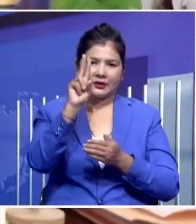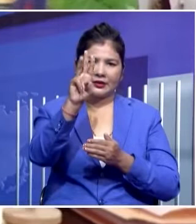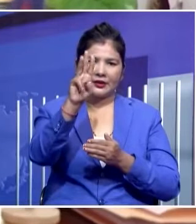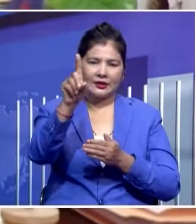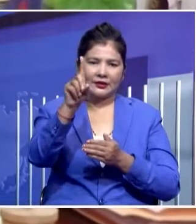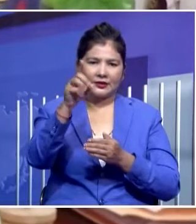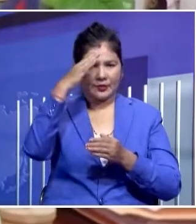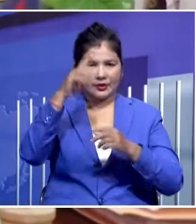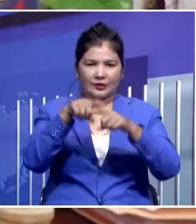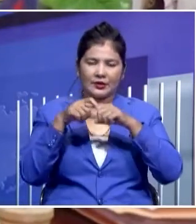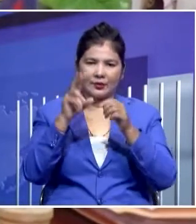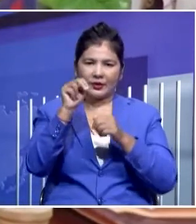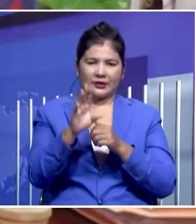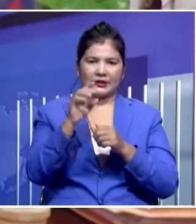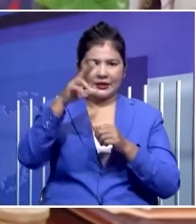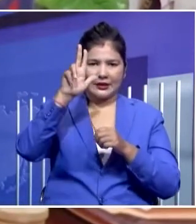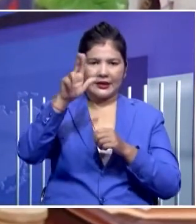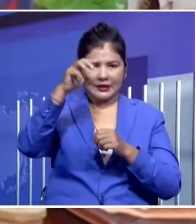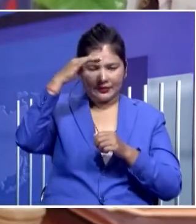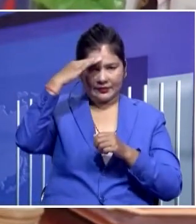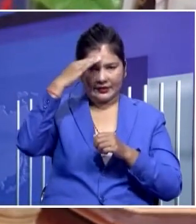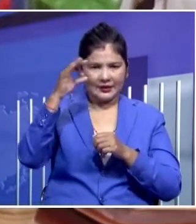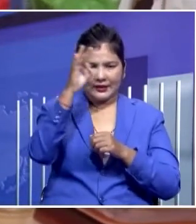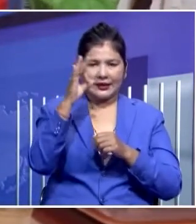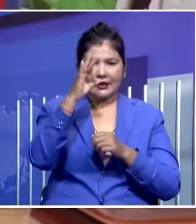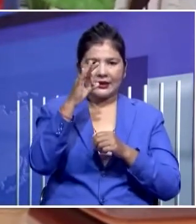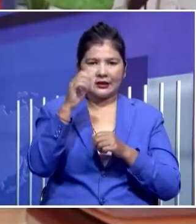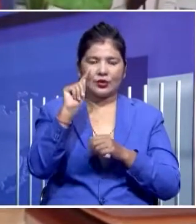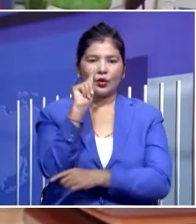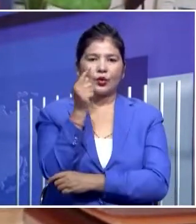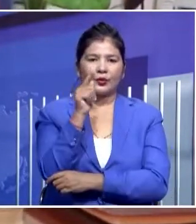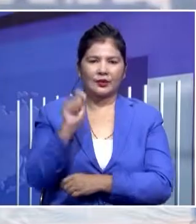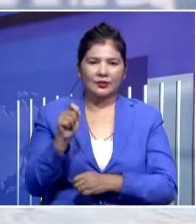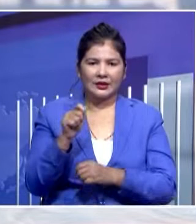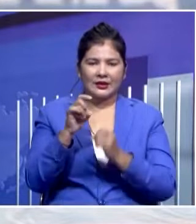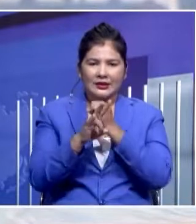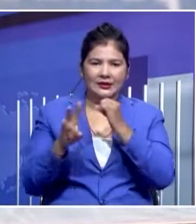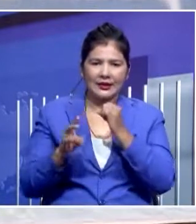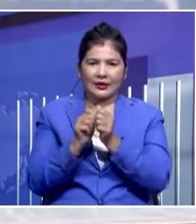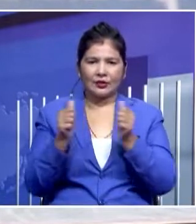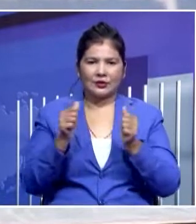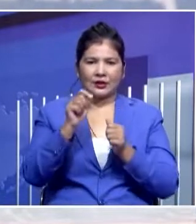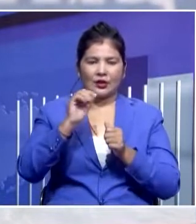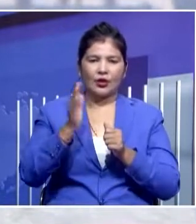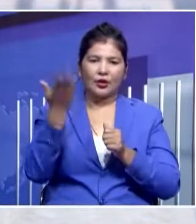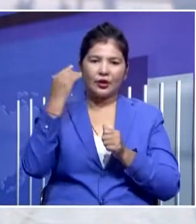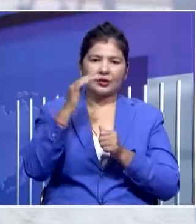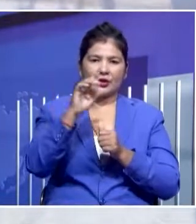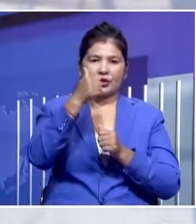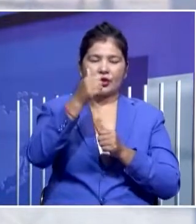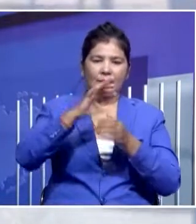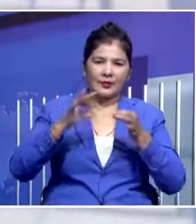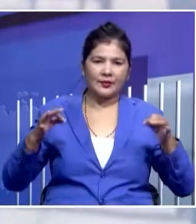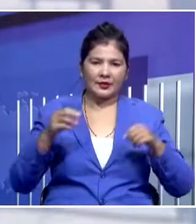नियन्त्रणमा परेका छन्। इलाका प्रहरी कार्यालय कोहलपुरको मुद्दा शाखाका अनुसार बितेका 6 महिना यता मात्र